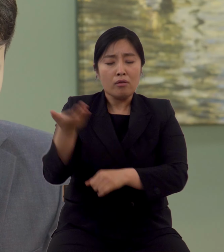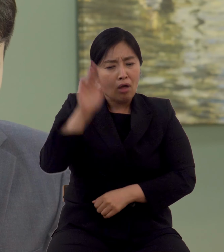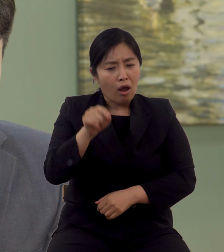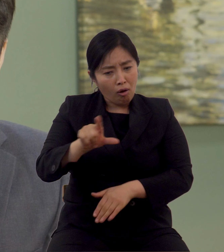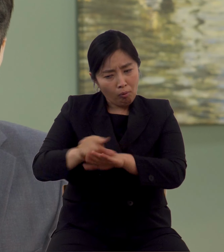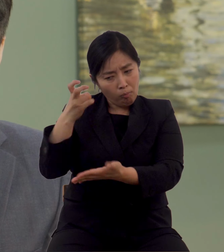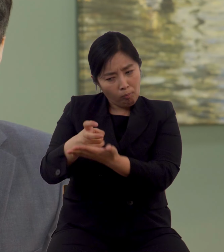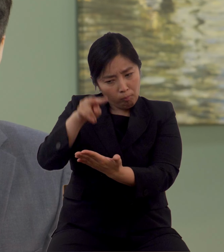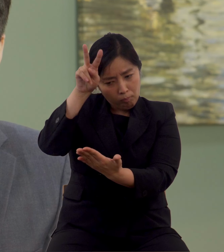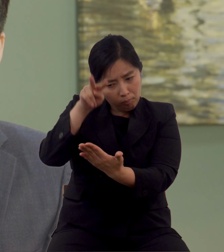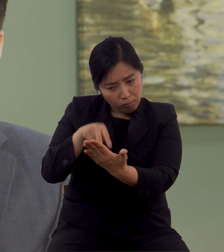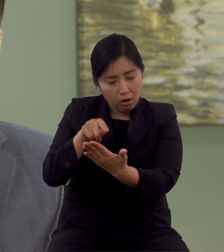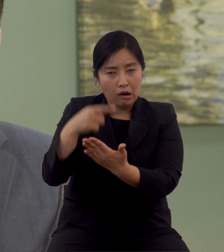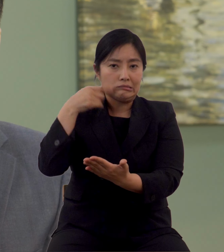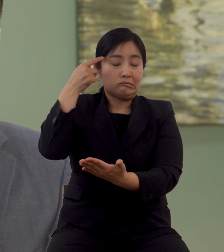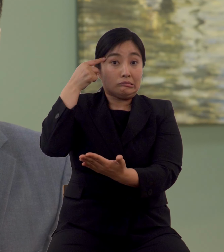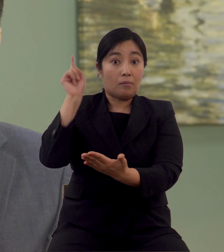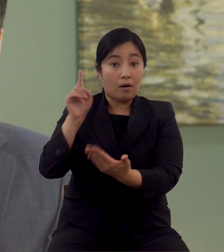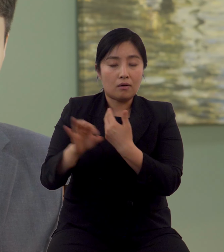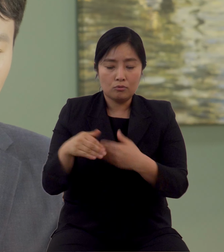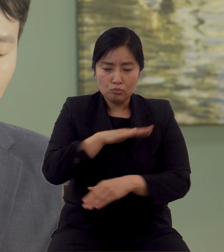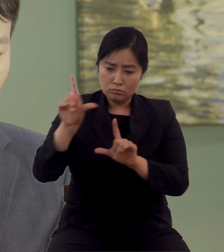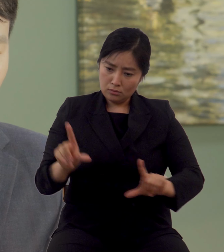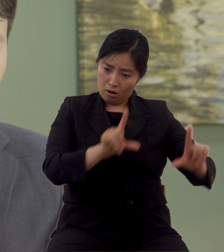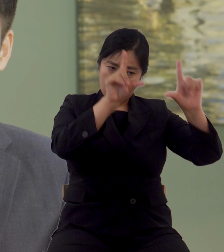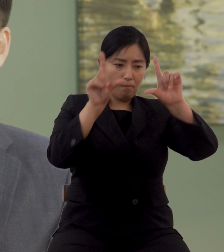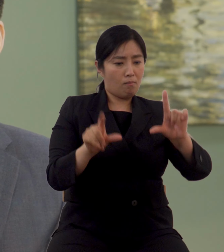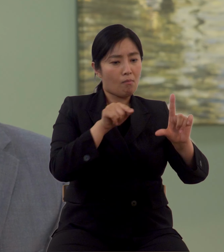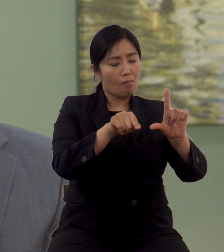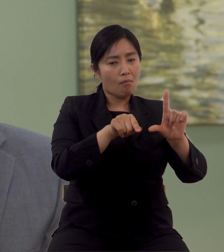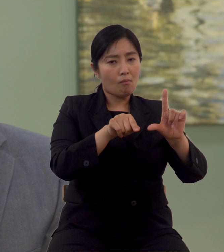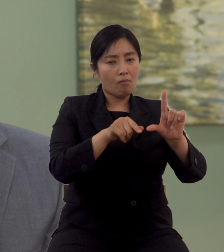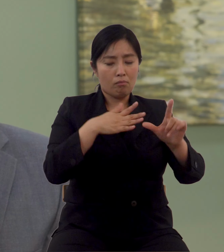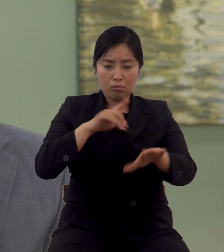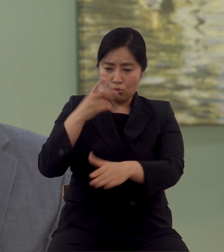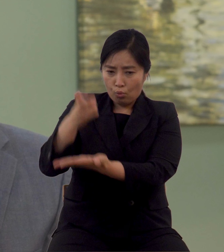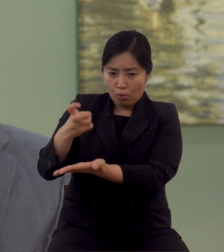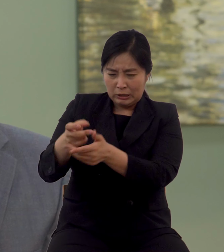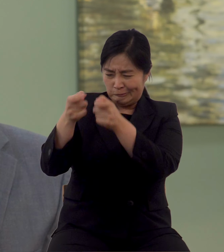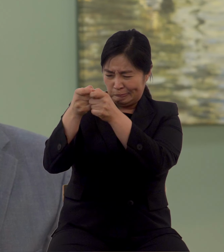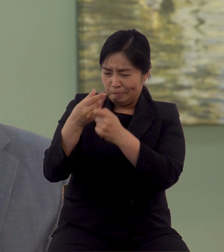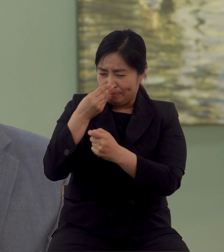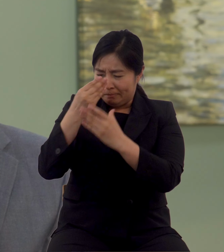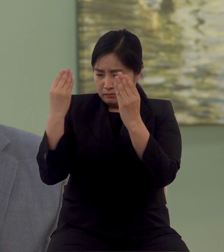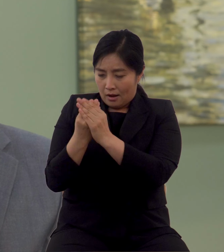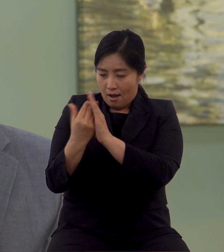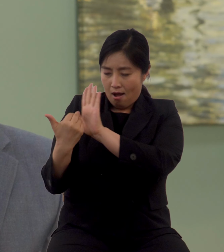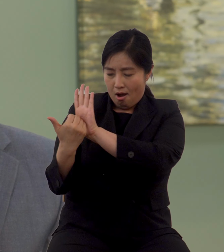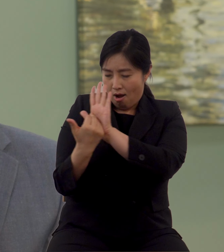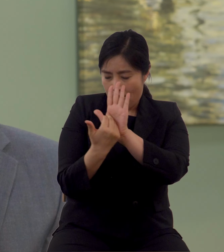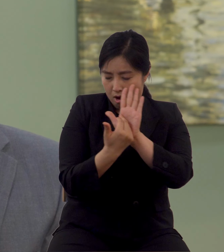되고요. 그런데 저는 이 조례를 보면서 이런 생각이 들었습니다. 우리의 삶이라고 하는 것이 이런 어떤 규정들이